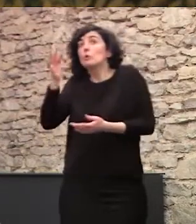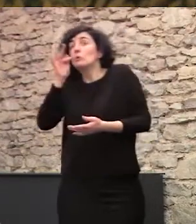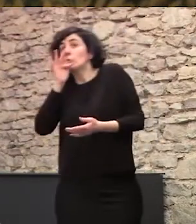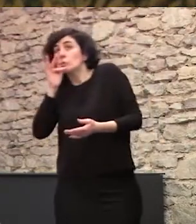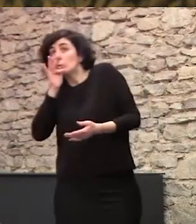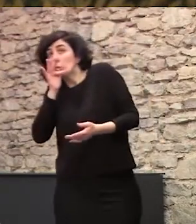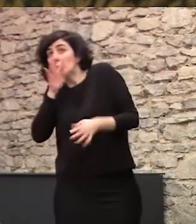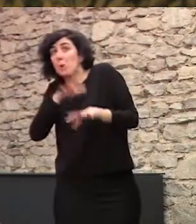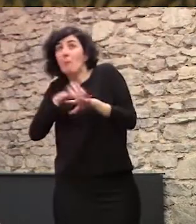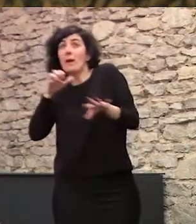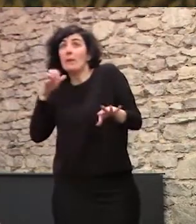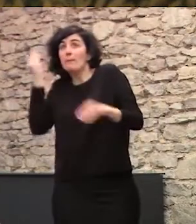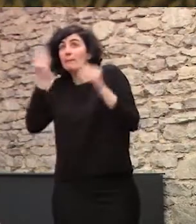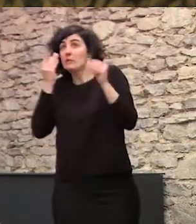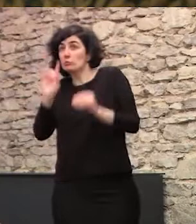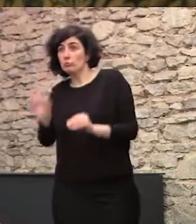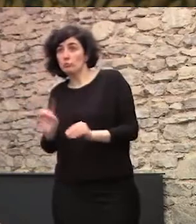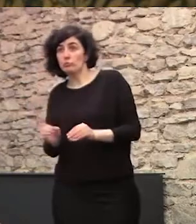gehienok oraindikean,